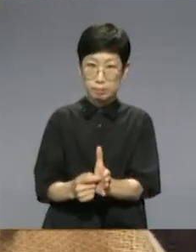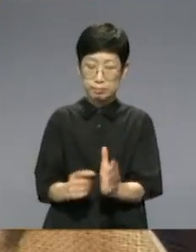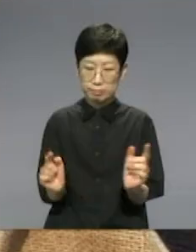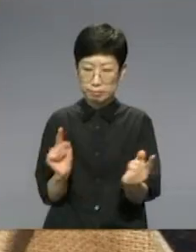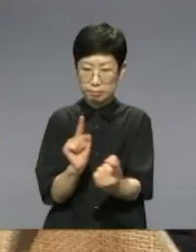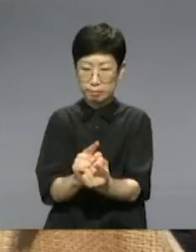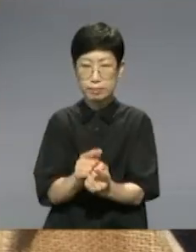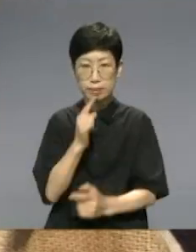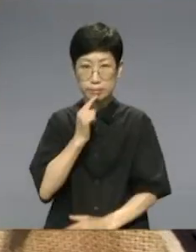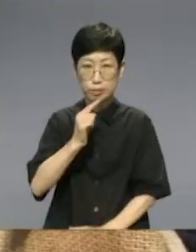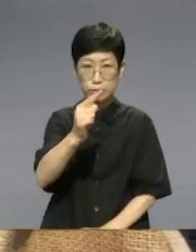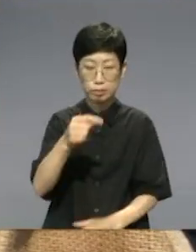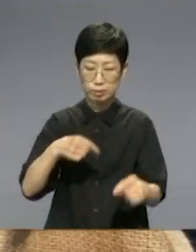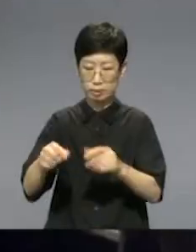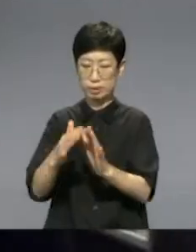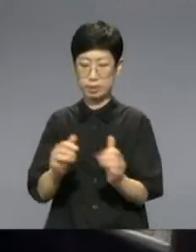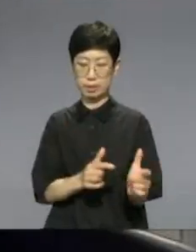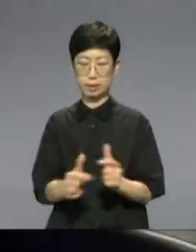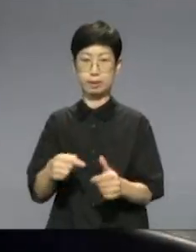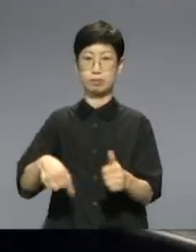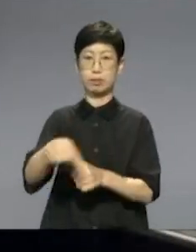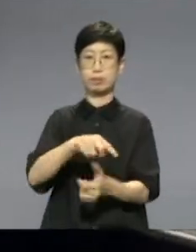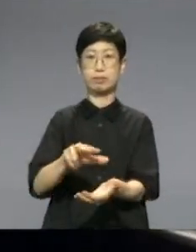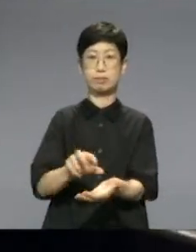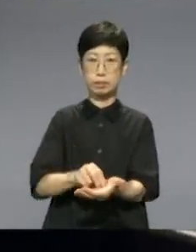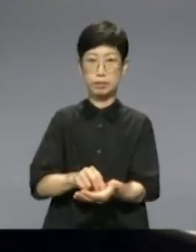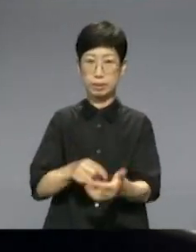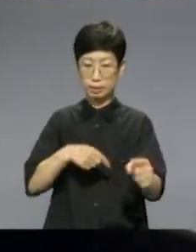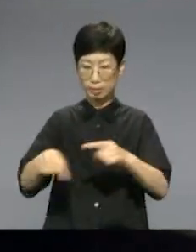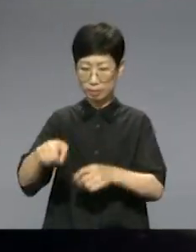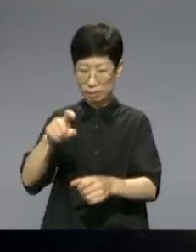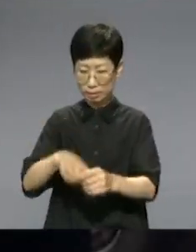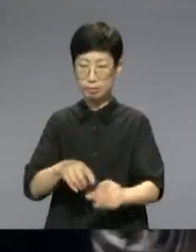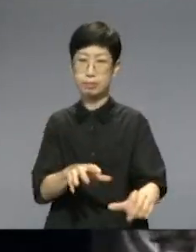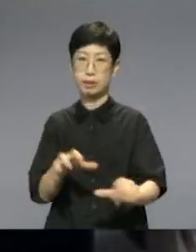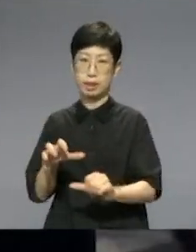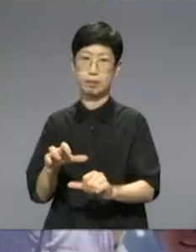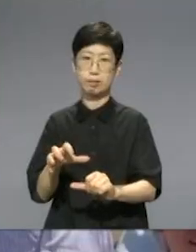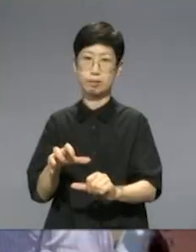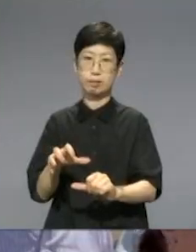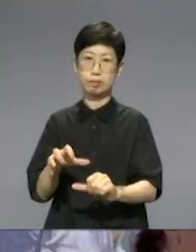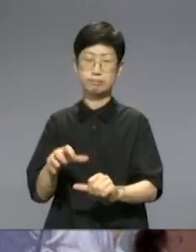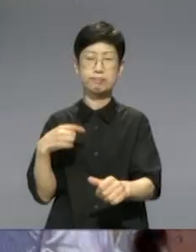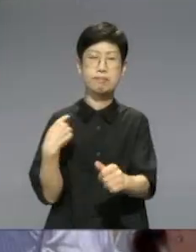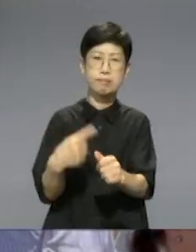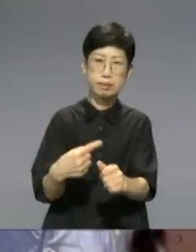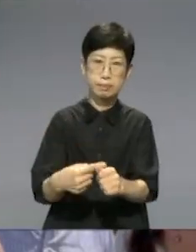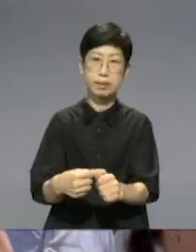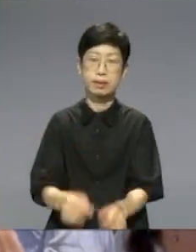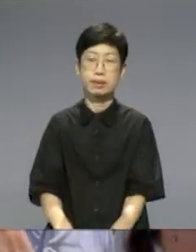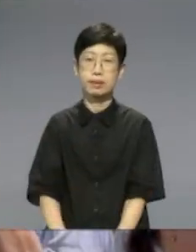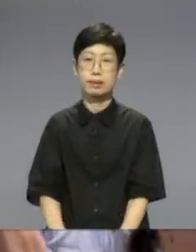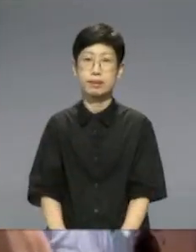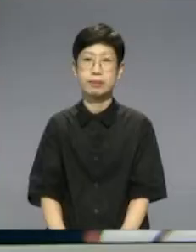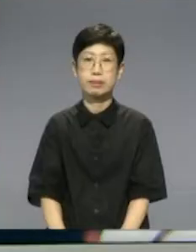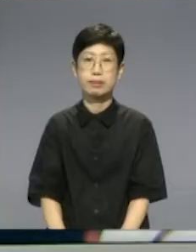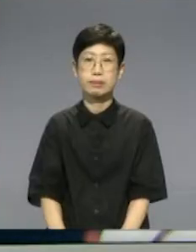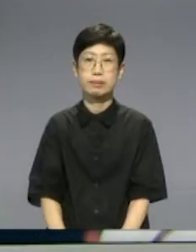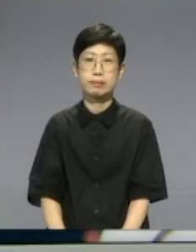요청하며 정치인들이 환경 문제를 정치적 흥정거리로 삼고 있다고 맹비난하고 있습니다.